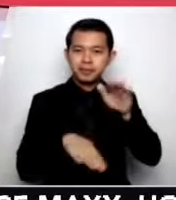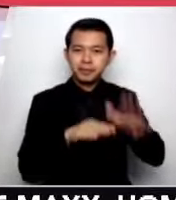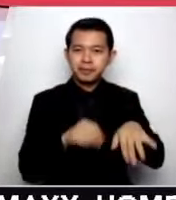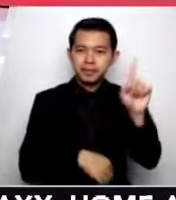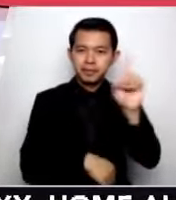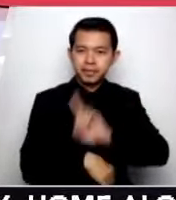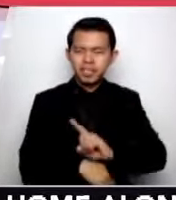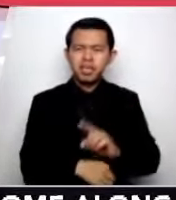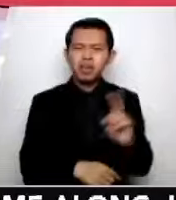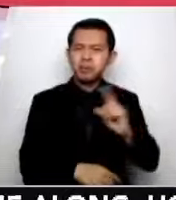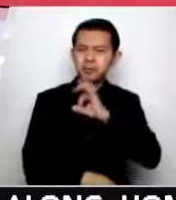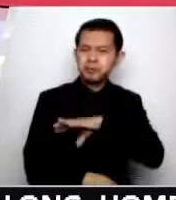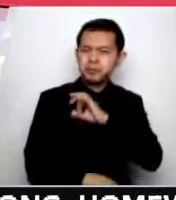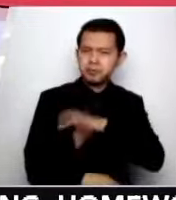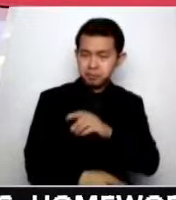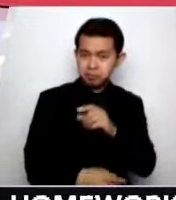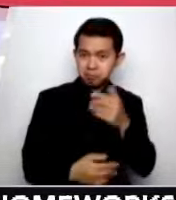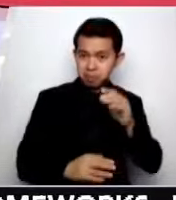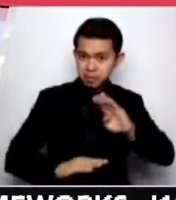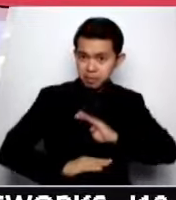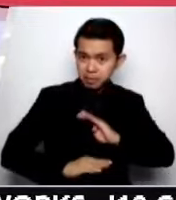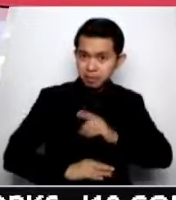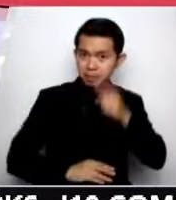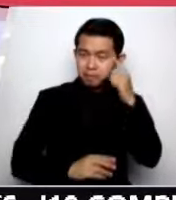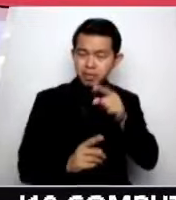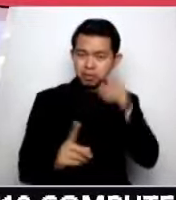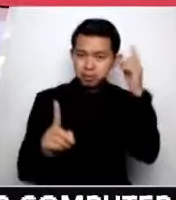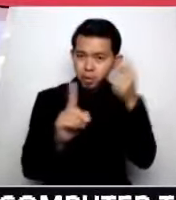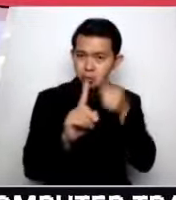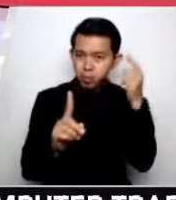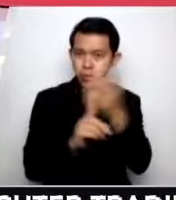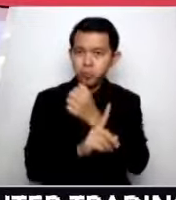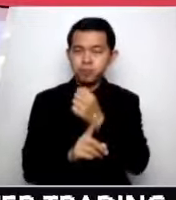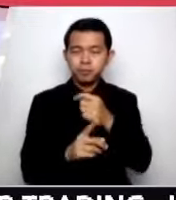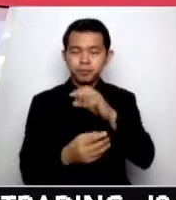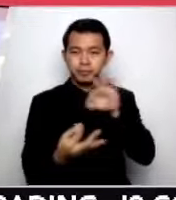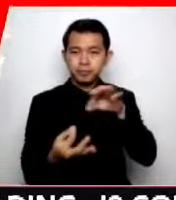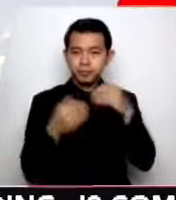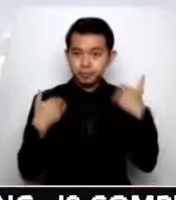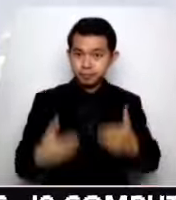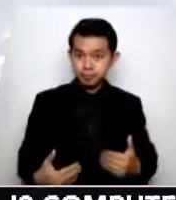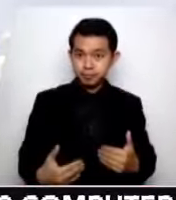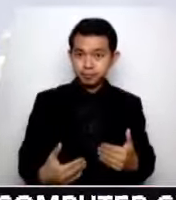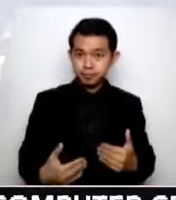bayan para maabot ang inyong fitness goals? Ang FitTrack Report mula kay Von Aquino.